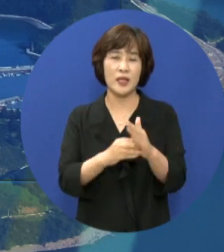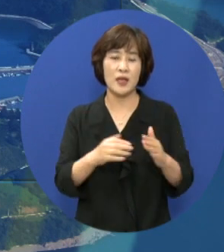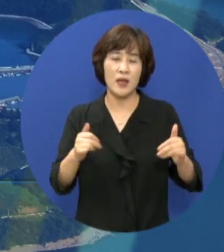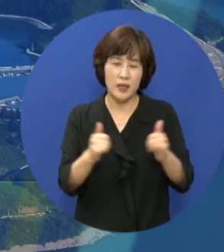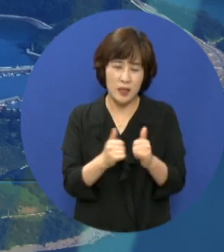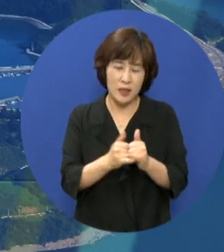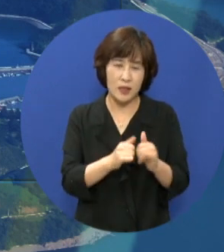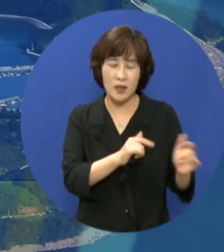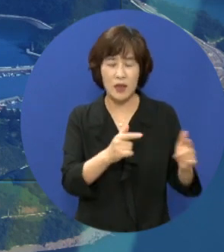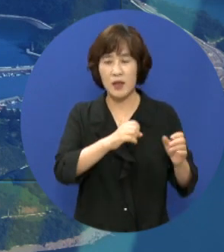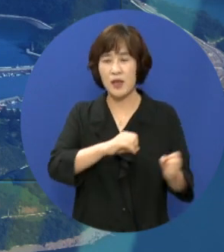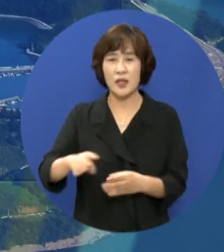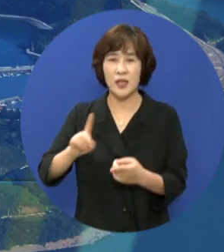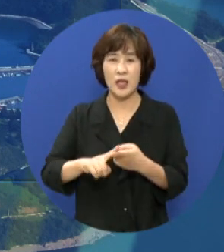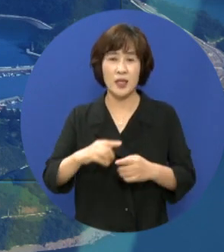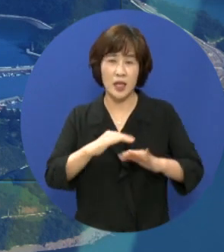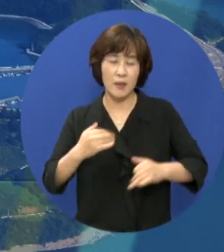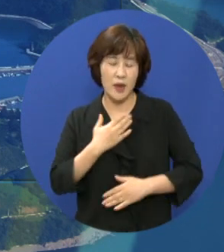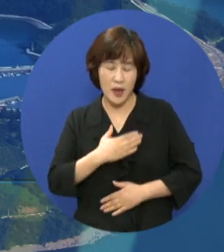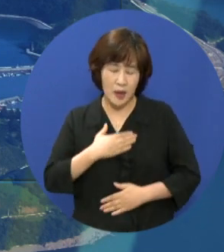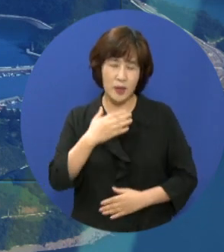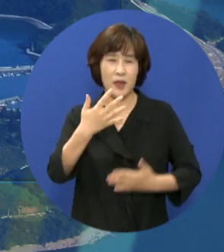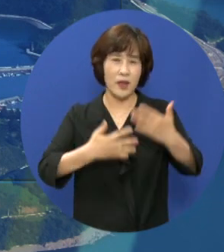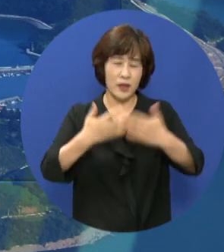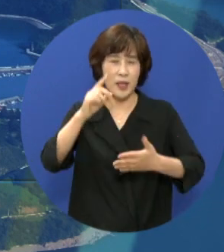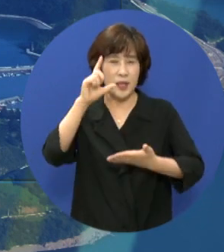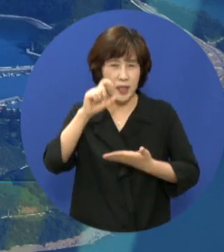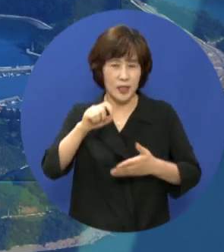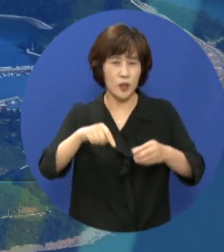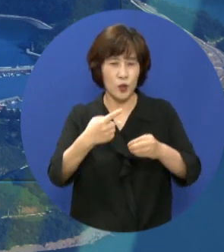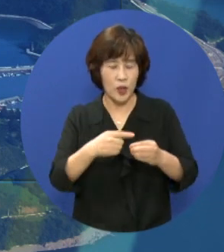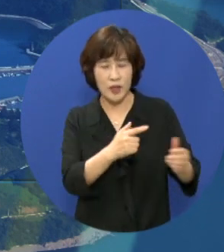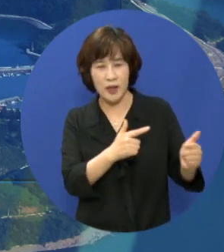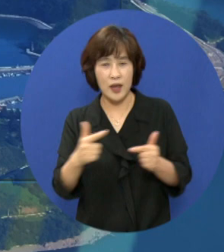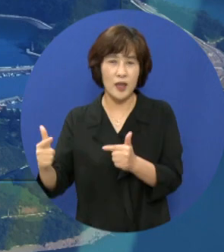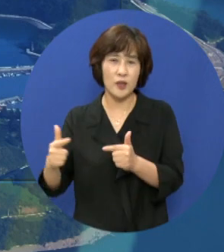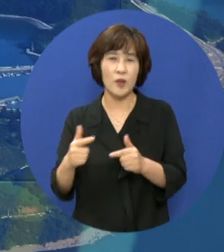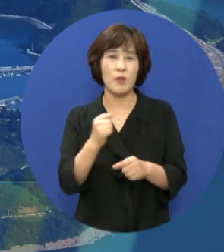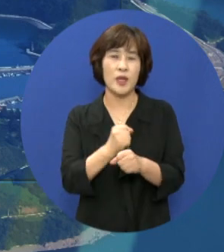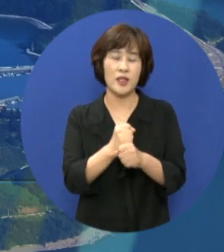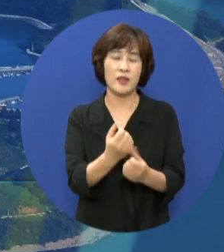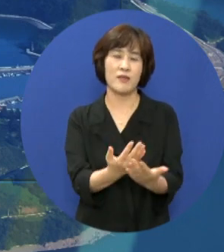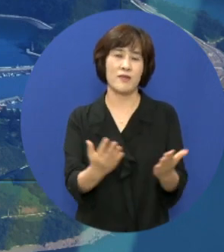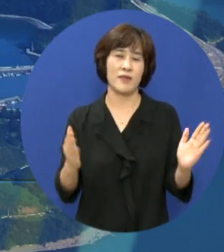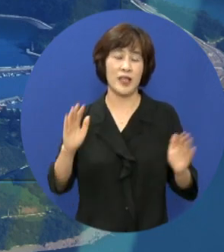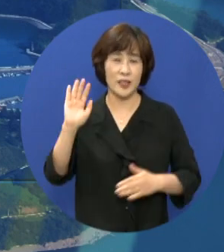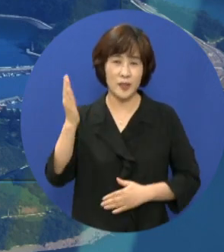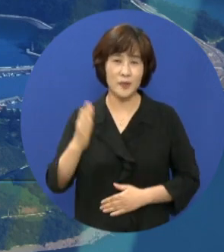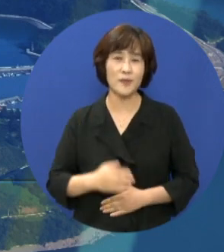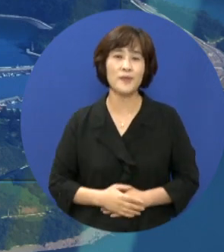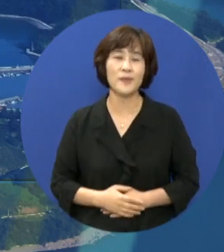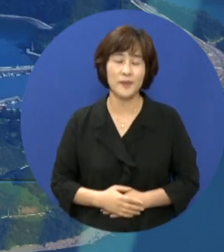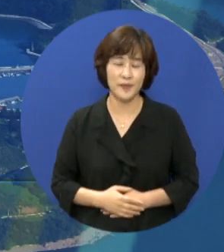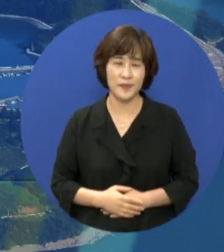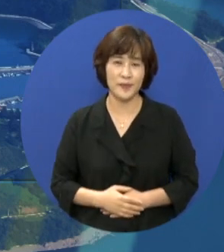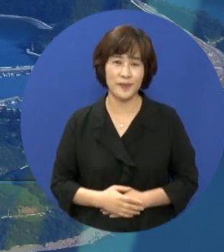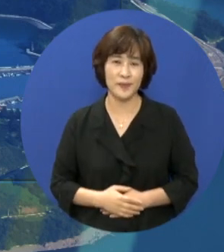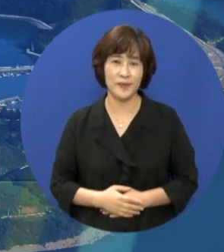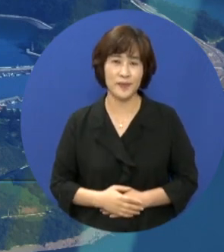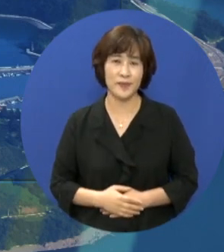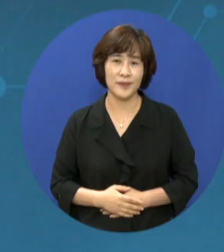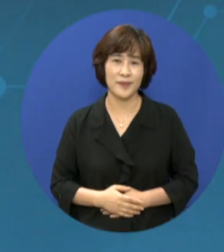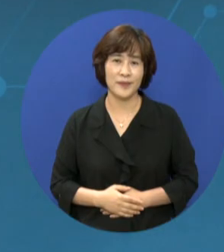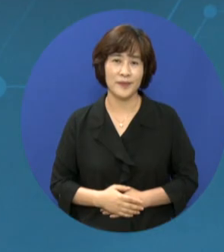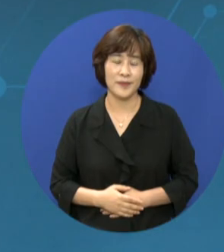상실에 대한 이가 4강 종을 영상 설치미술 등 다양한 작품으로 선보입니다 지금까지 정보 맛